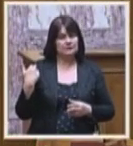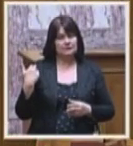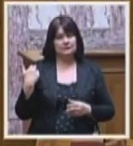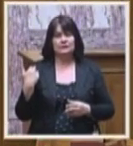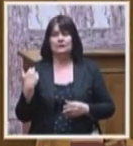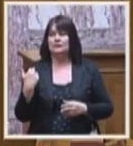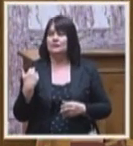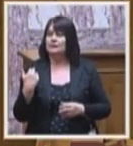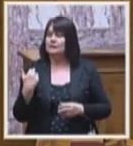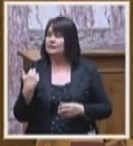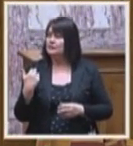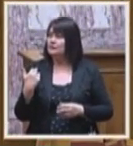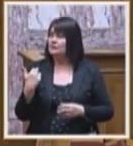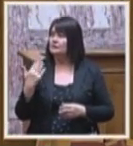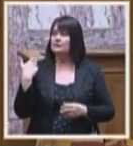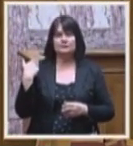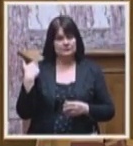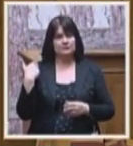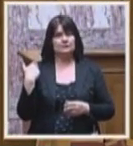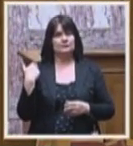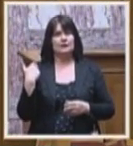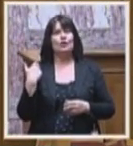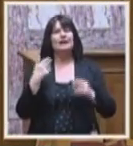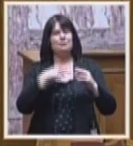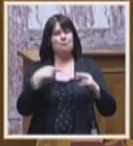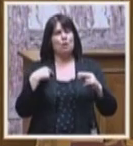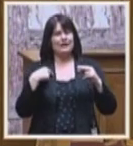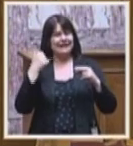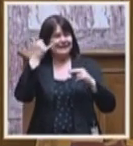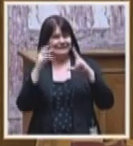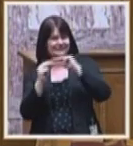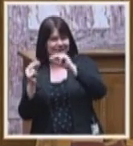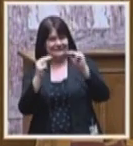υπέρβαση. Μια προσωπική υπέρβαση.